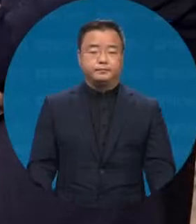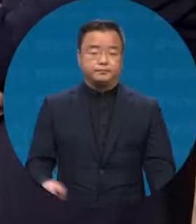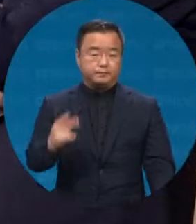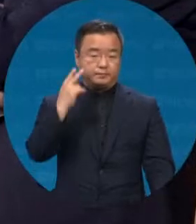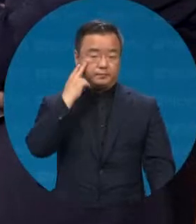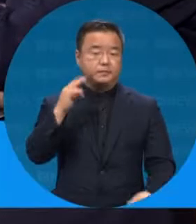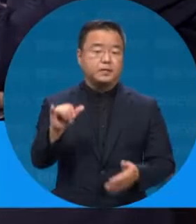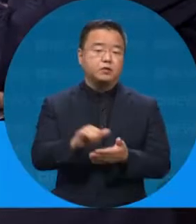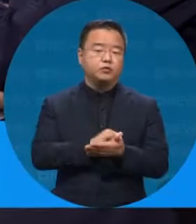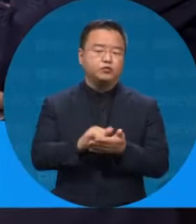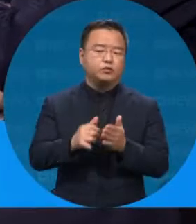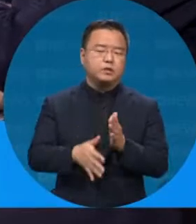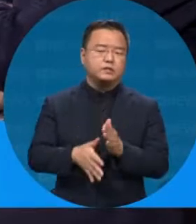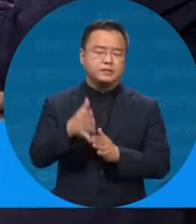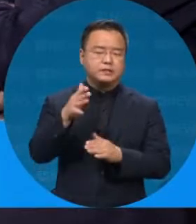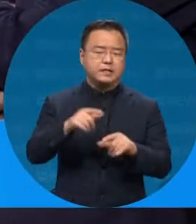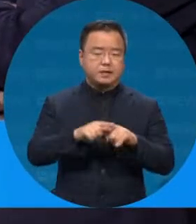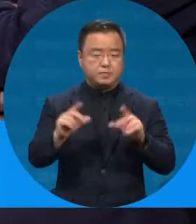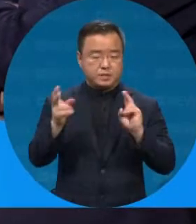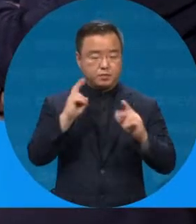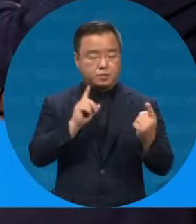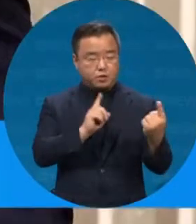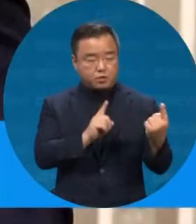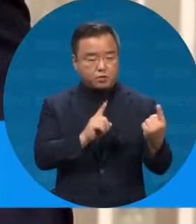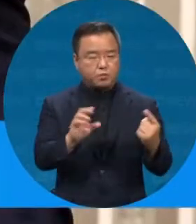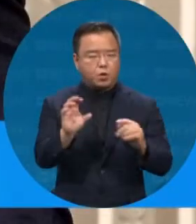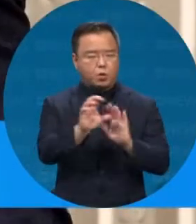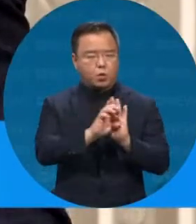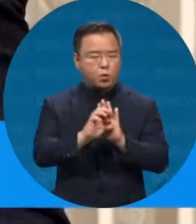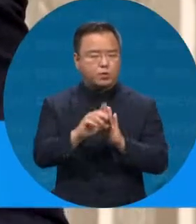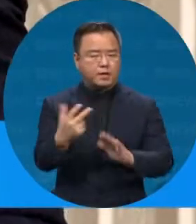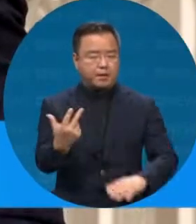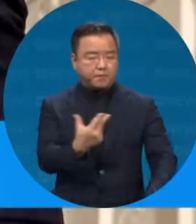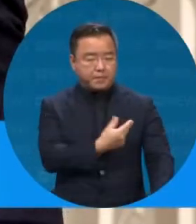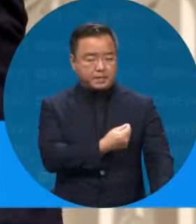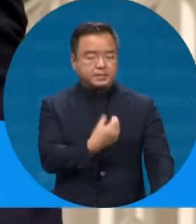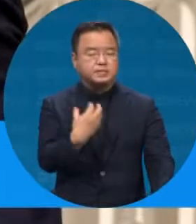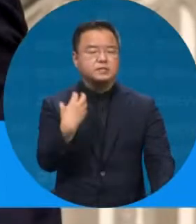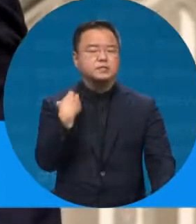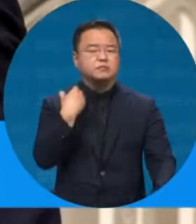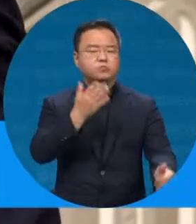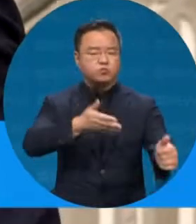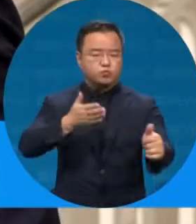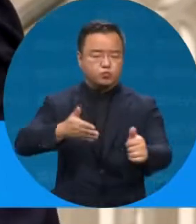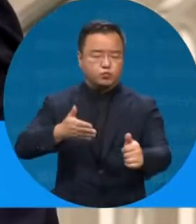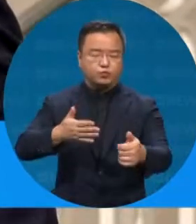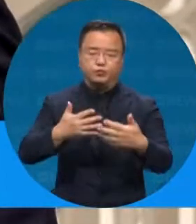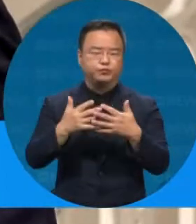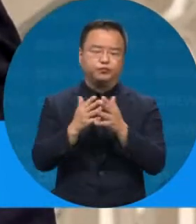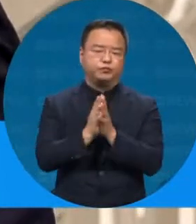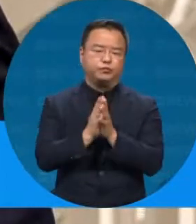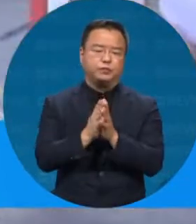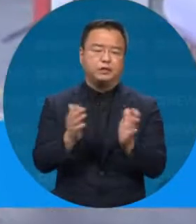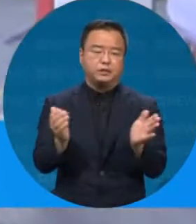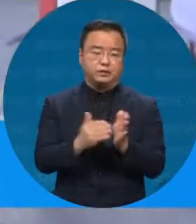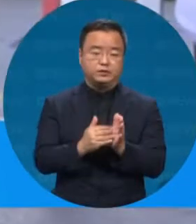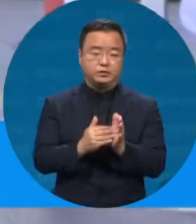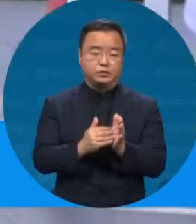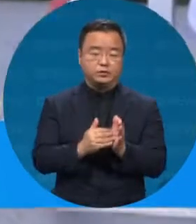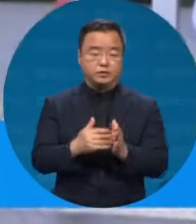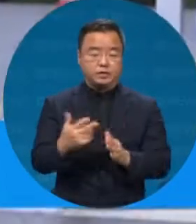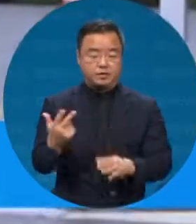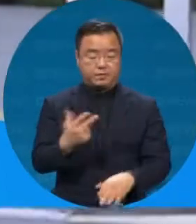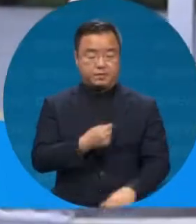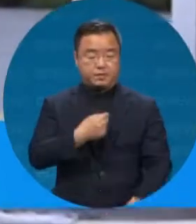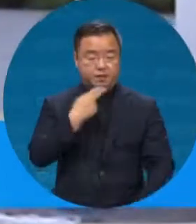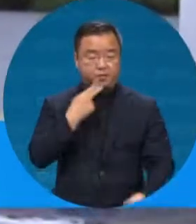미국 뉴욕시가 민간 기업들을 대상으로 한 코로나19 백신 의무화를 오는 11월 폐지합니다. 또 백신을 맞지 않은 아이들의 방과 후 활동